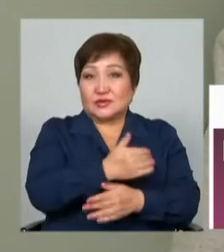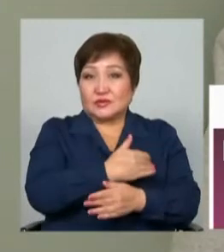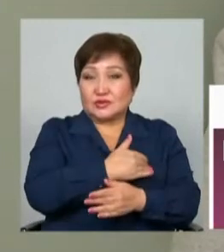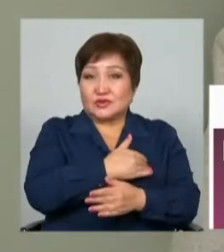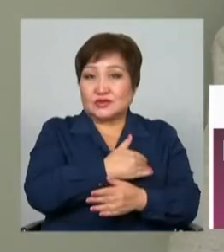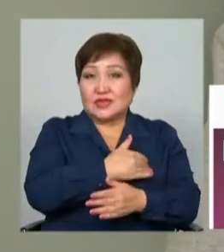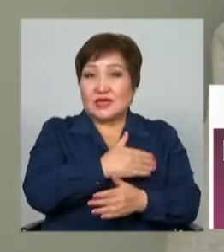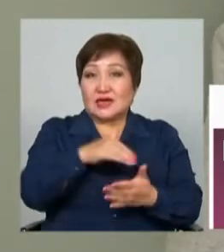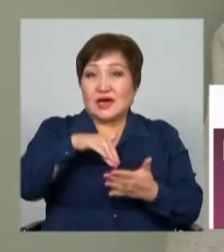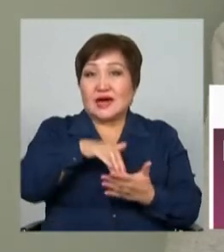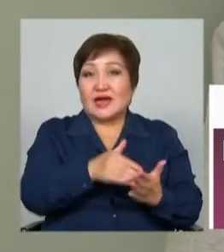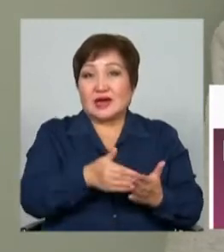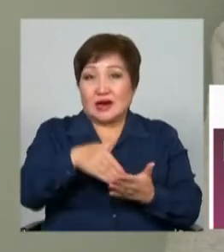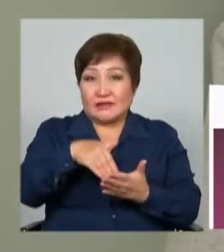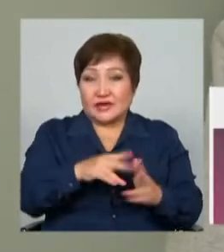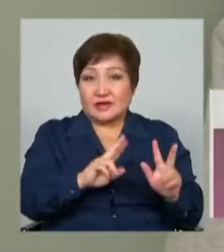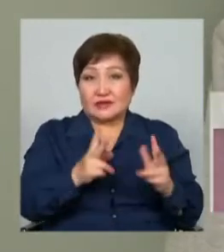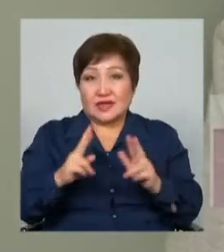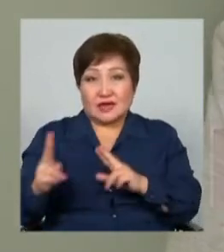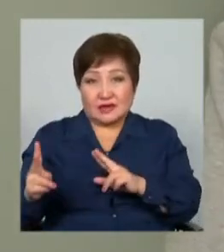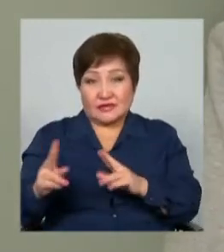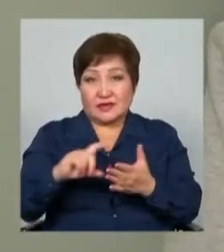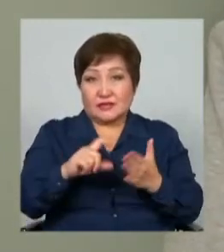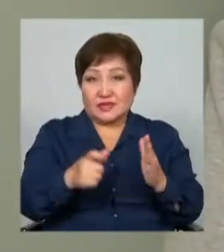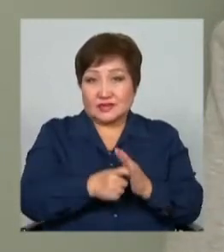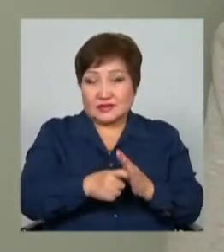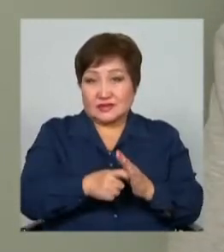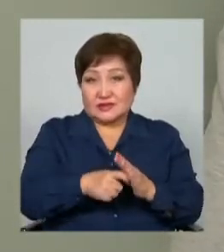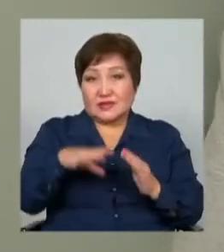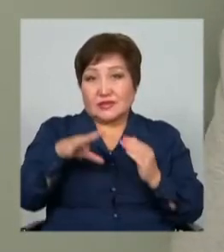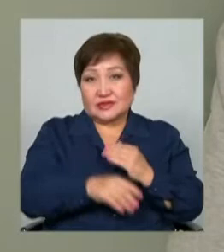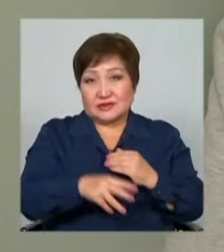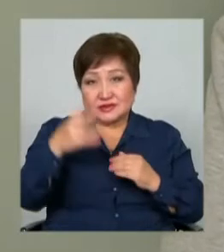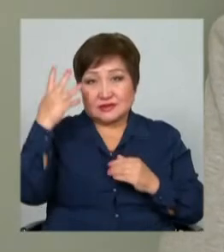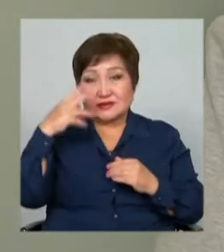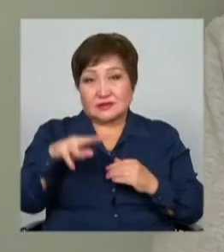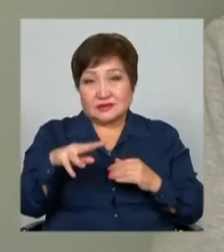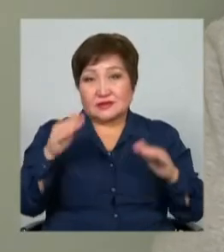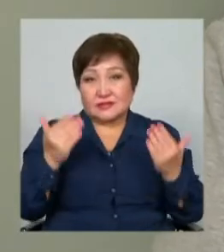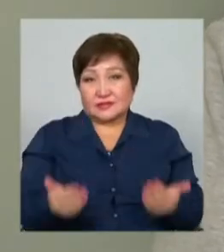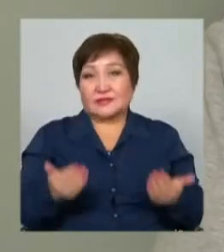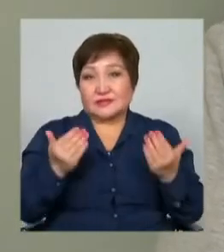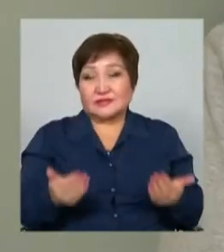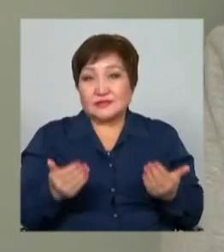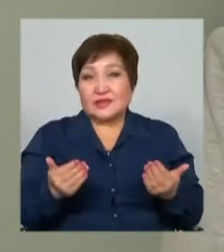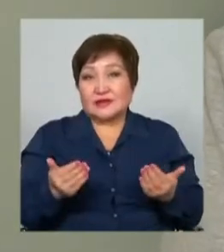хореография кабинетін кейінгі үлгімен сәйкестендіріп жасағым келеді. Одан